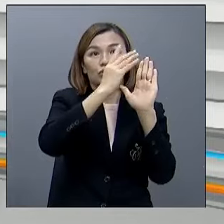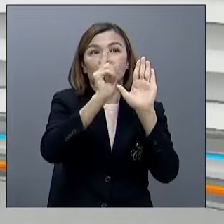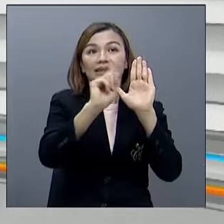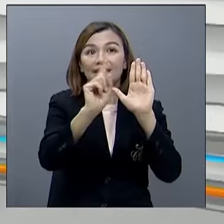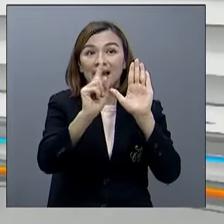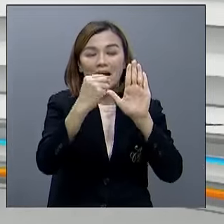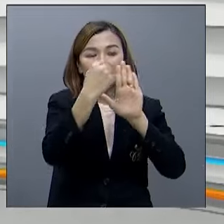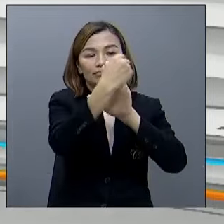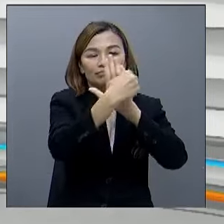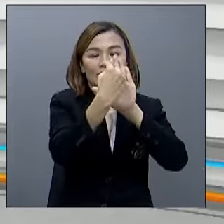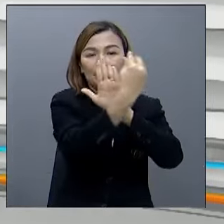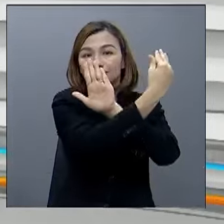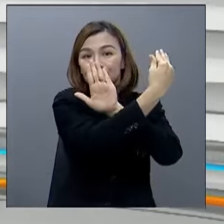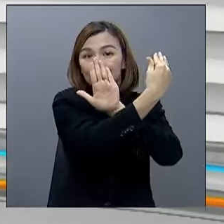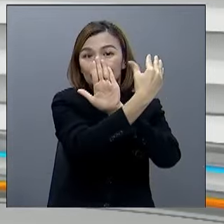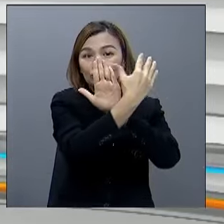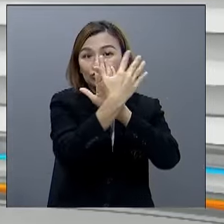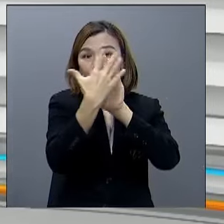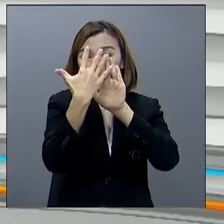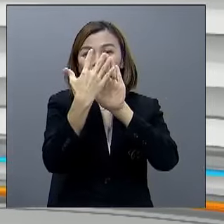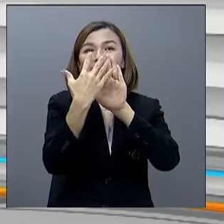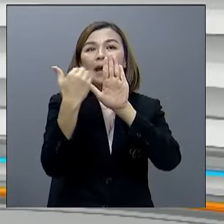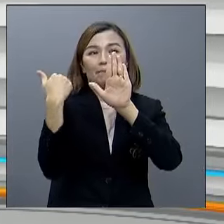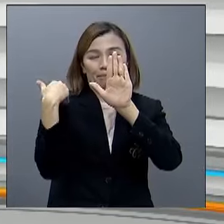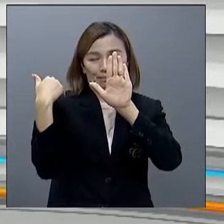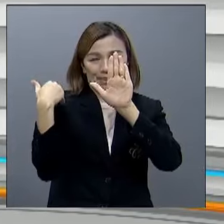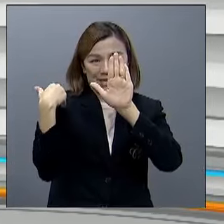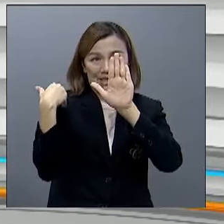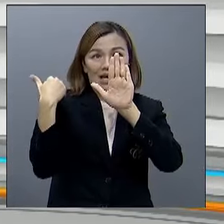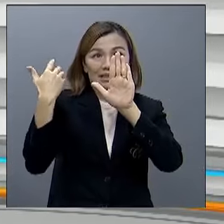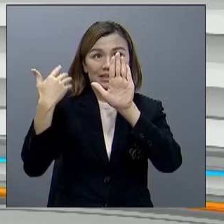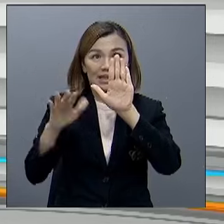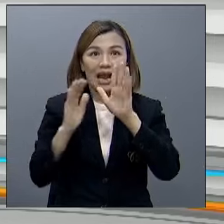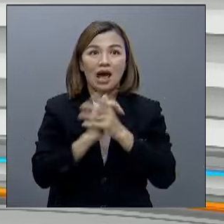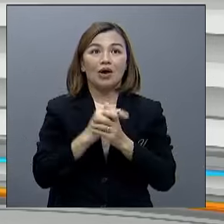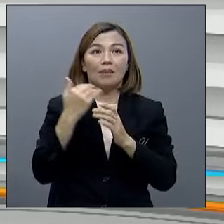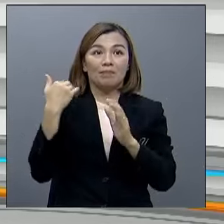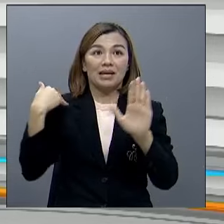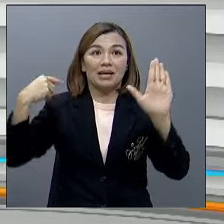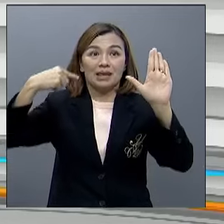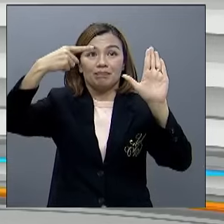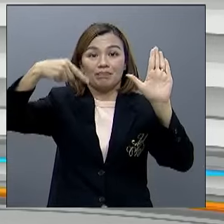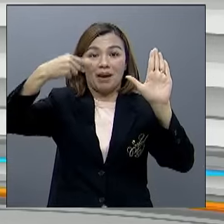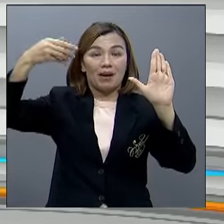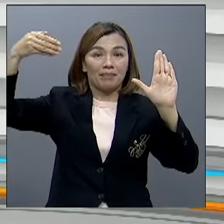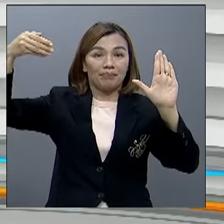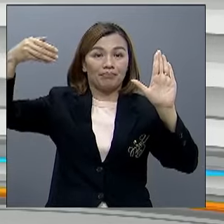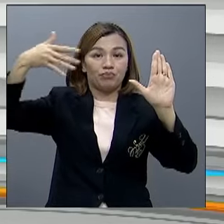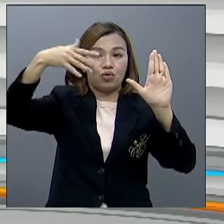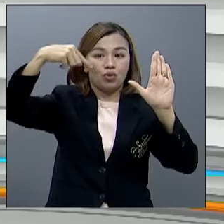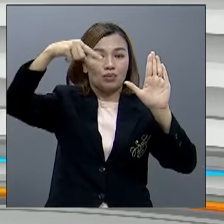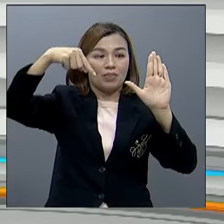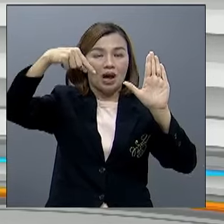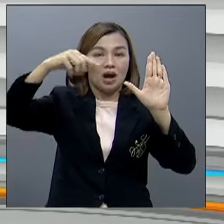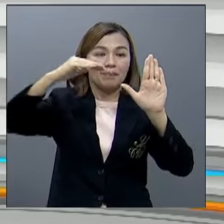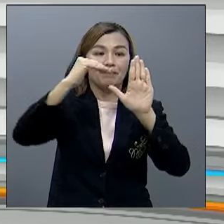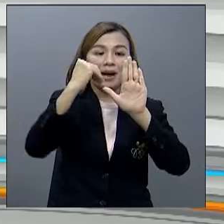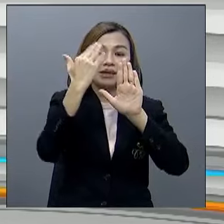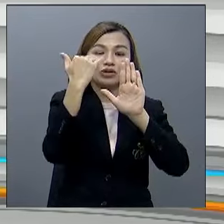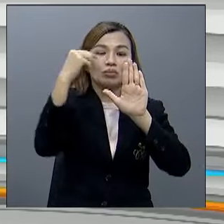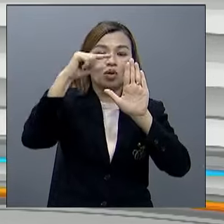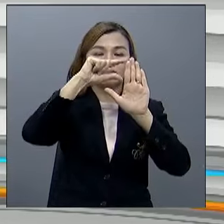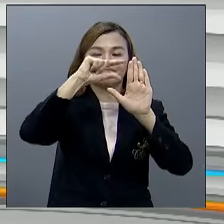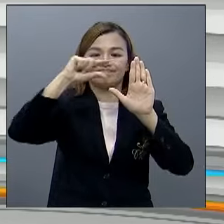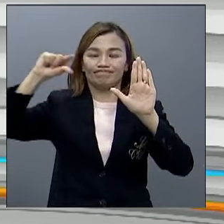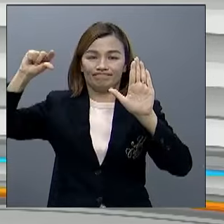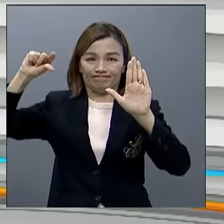ประเทศไทยตอนบนค่ะและทะเลจีนใต้นะคะในขณะที่ลมตะวันตกในที่พัดปกคลุมทางด้านของภาคเหนือตอนบนที่จะทำ